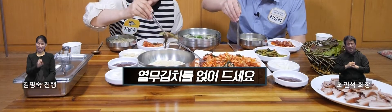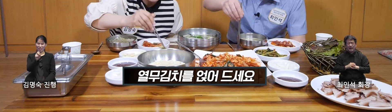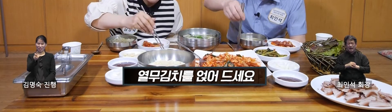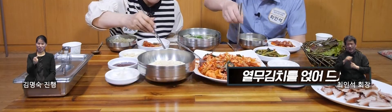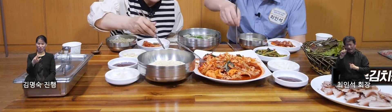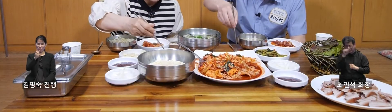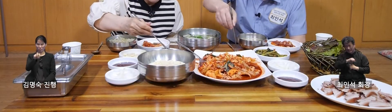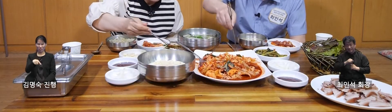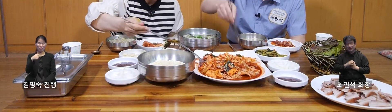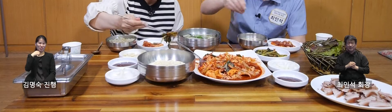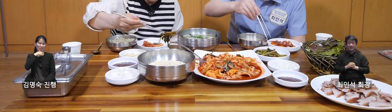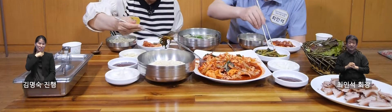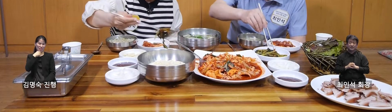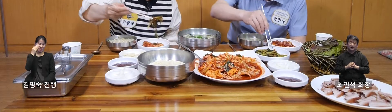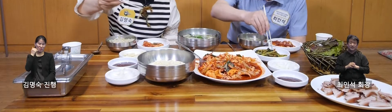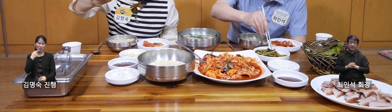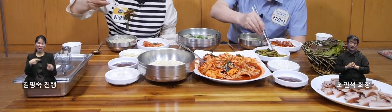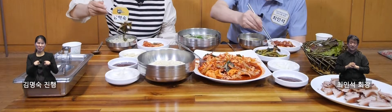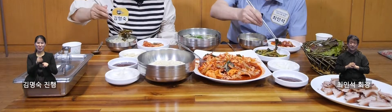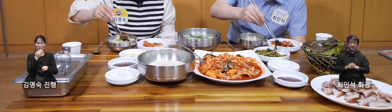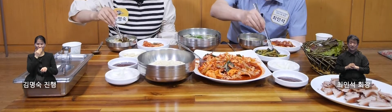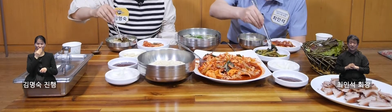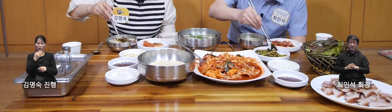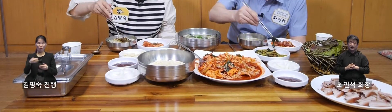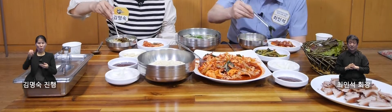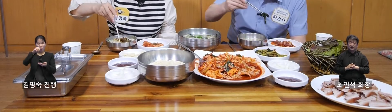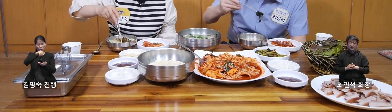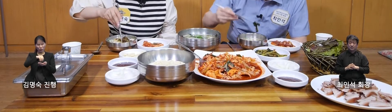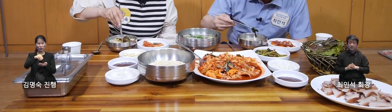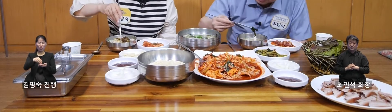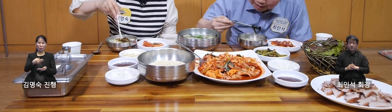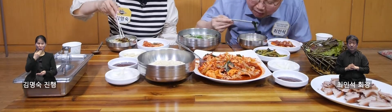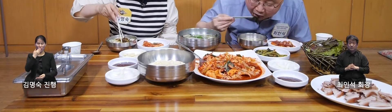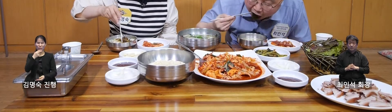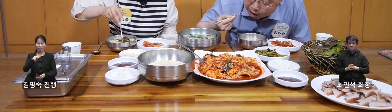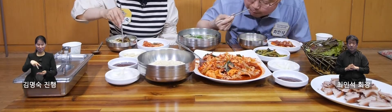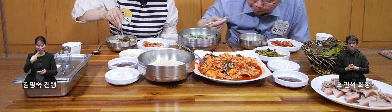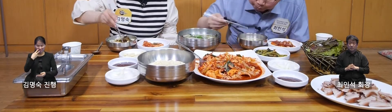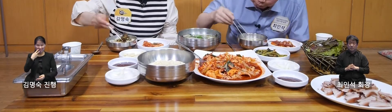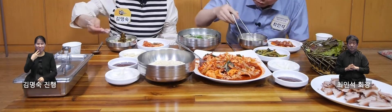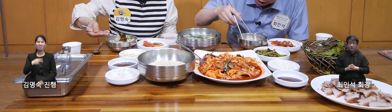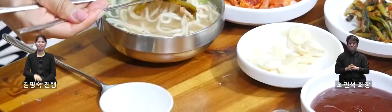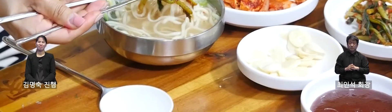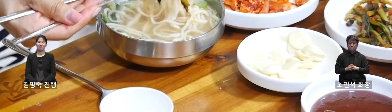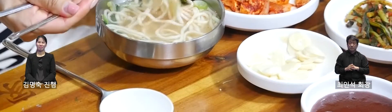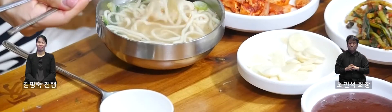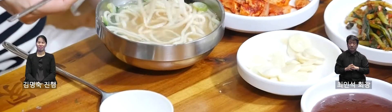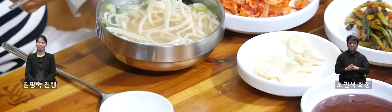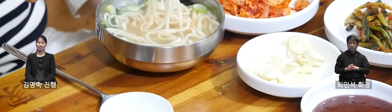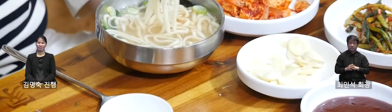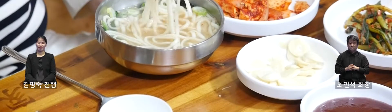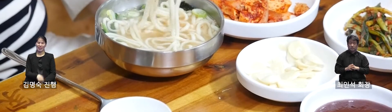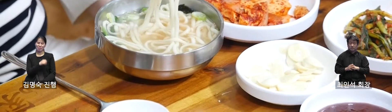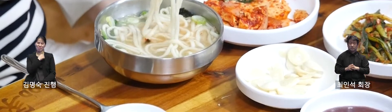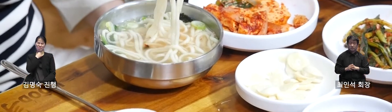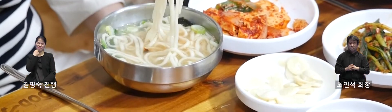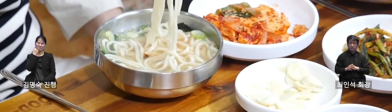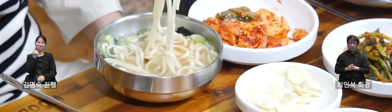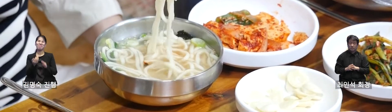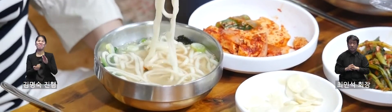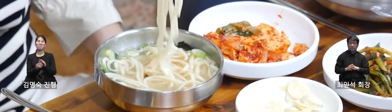예. 요 열무김치를 얹어서. 한번 또 드셔보시면 또 다른 맛이.